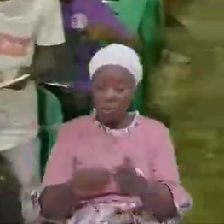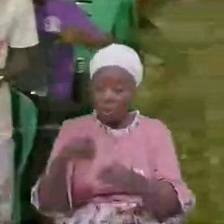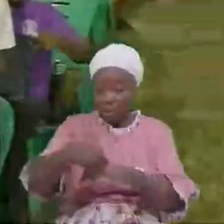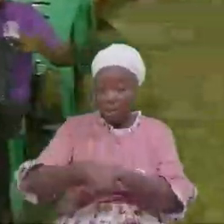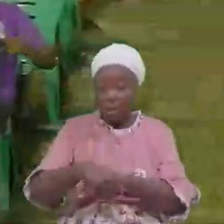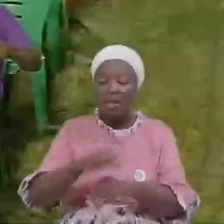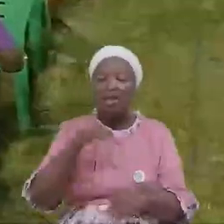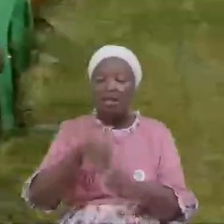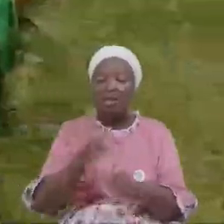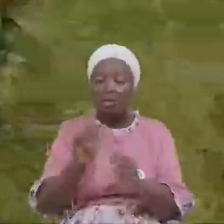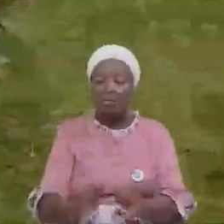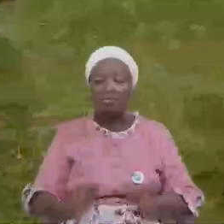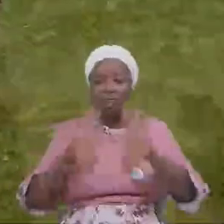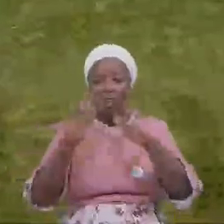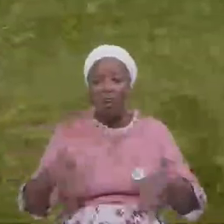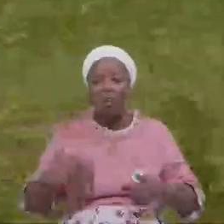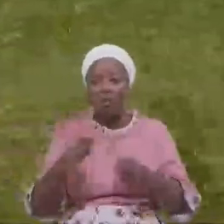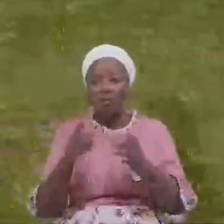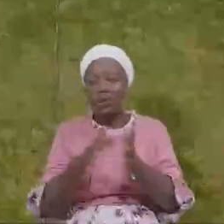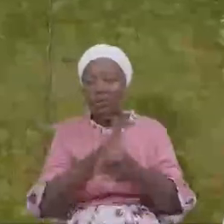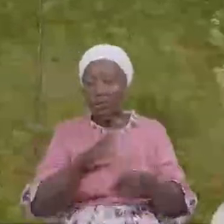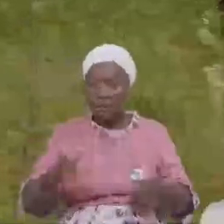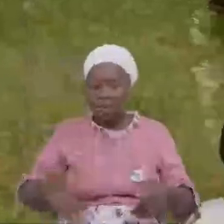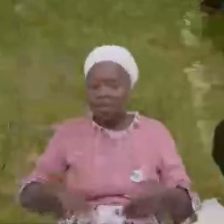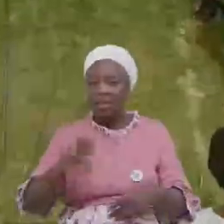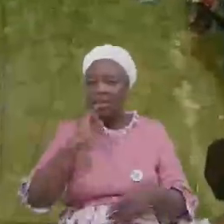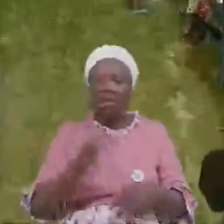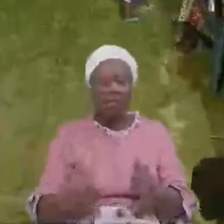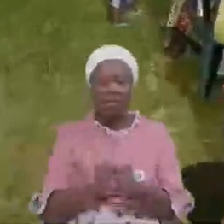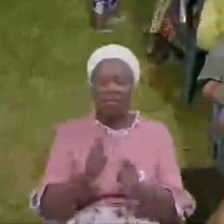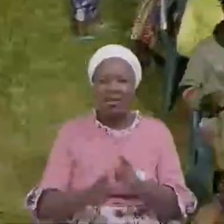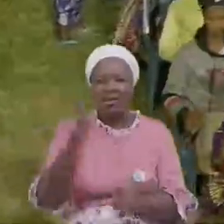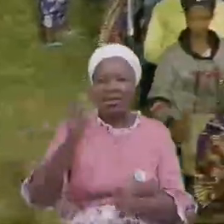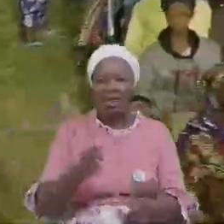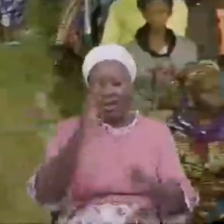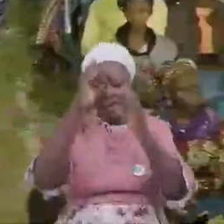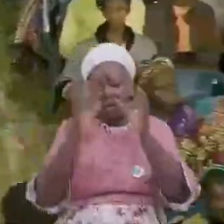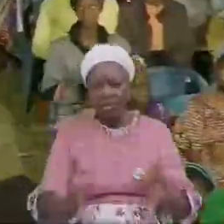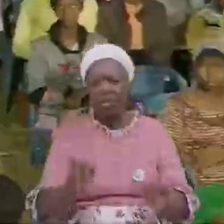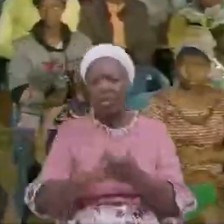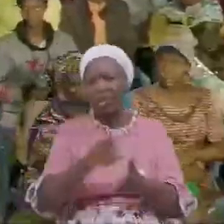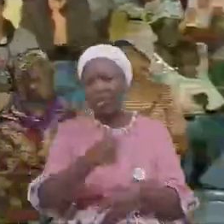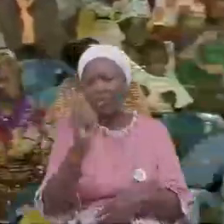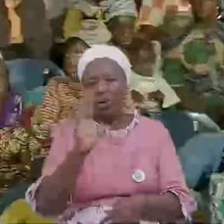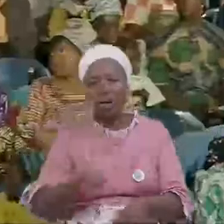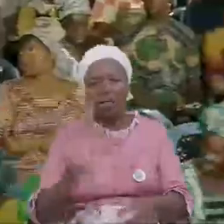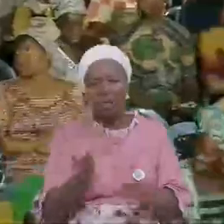en donnant votre vie au Seigneur Jésus est la plus grande des décisions que vous pouvez prendre sur terre.